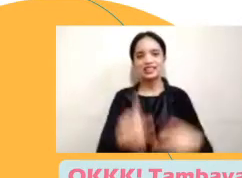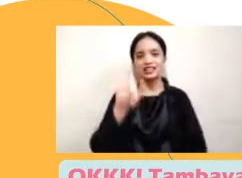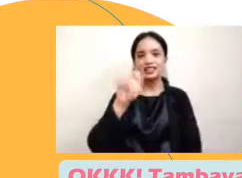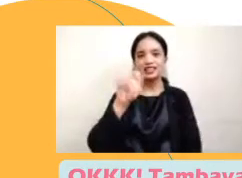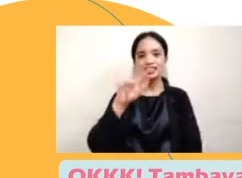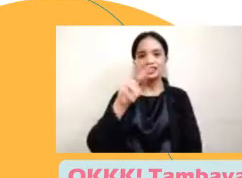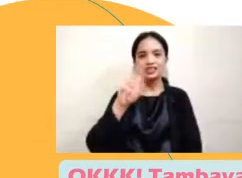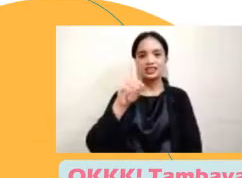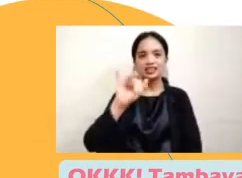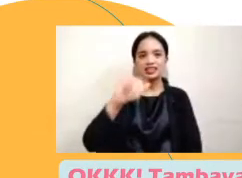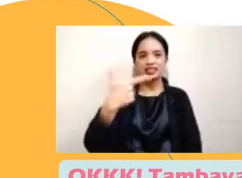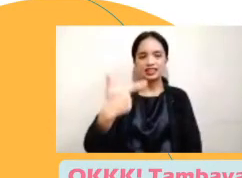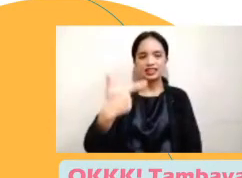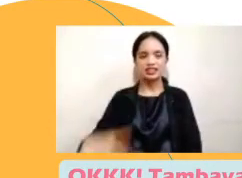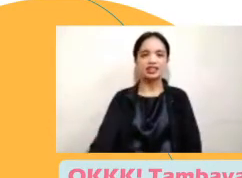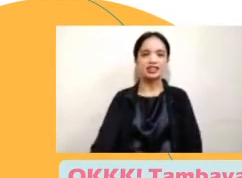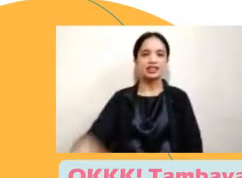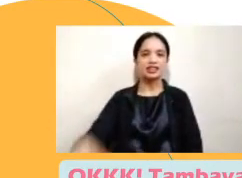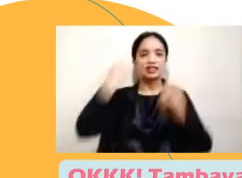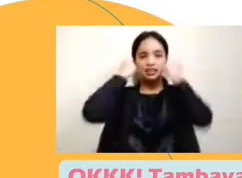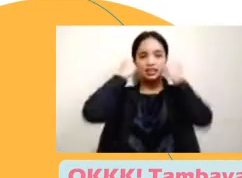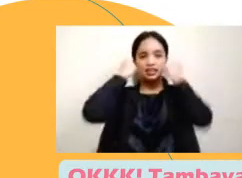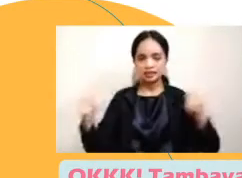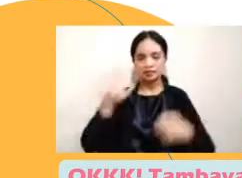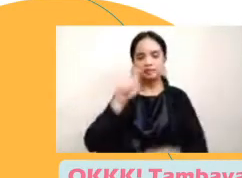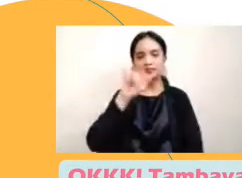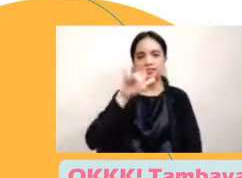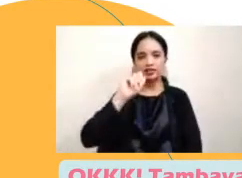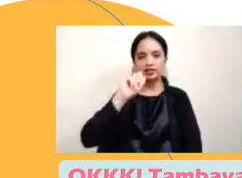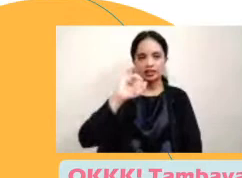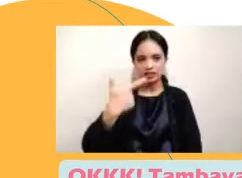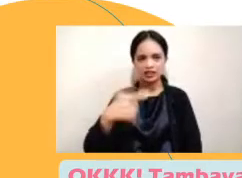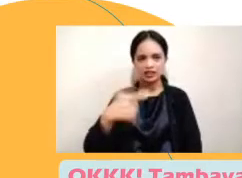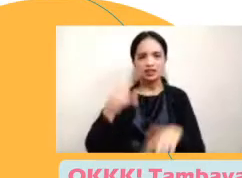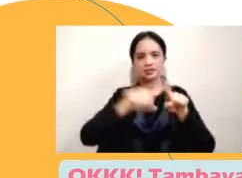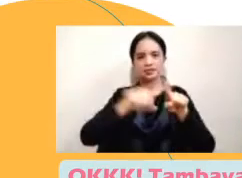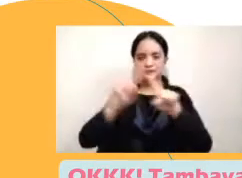Himig. Ganda, himig. Bisig.